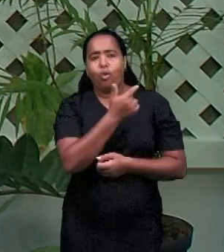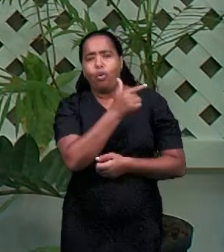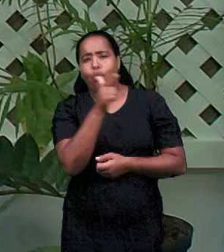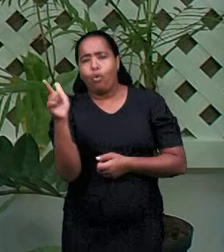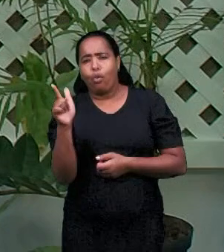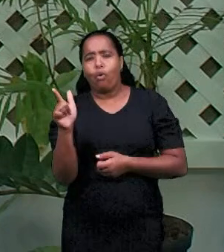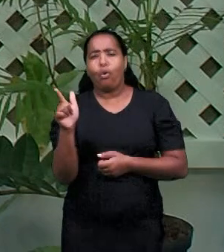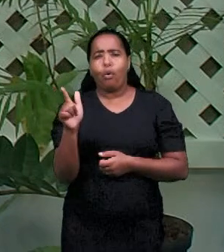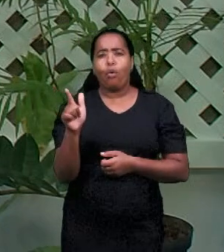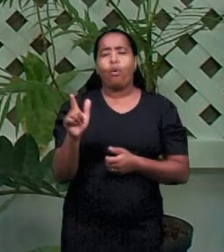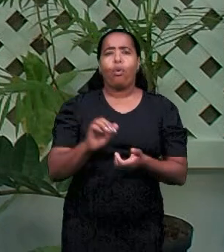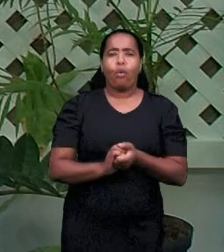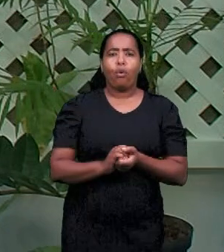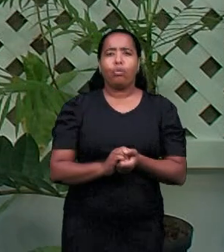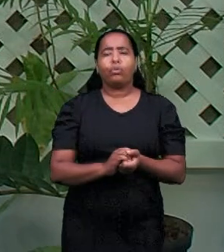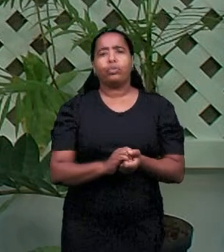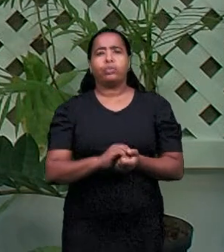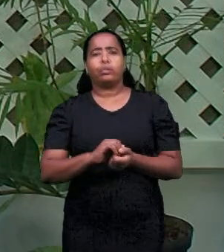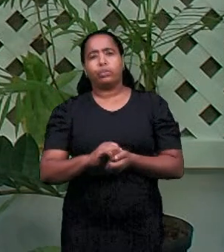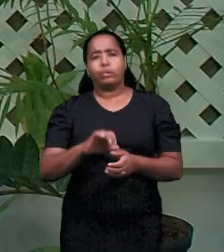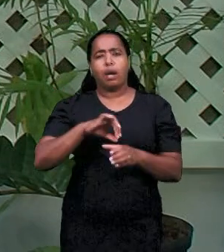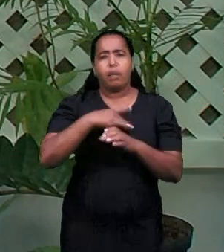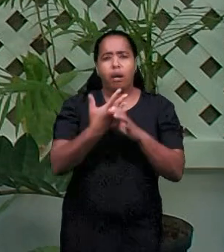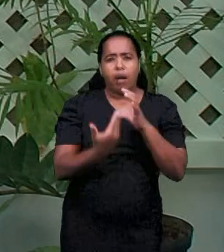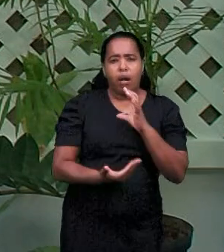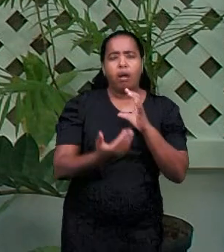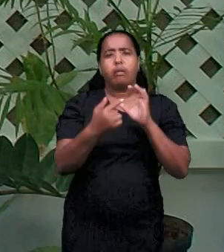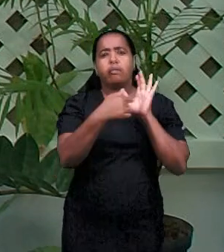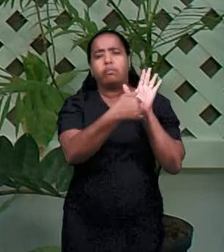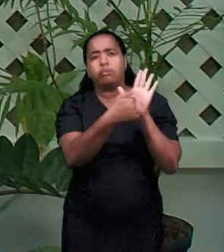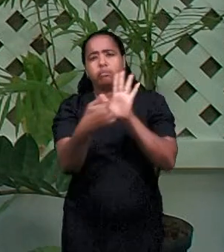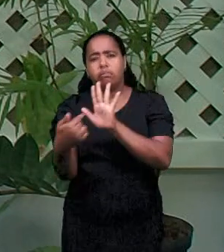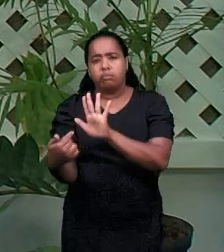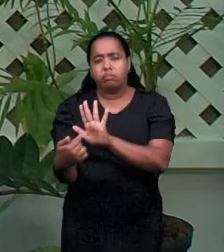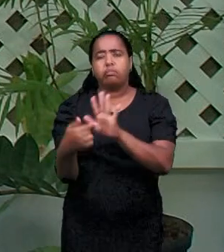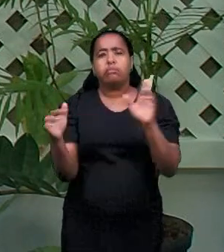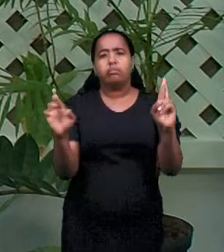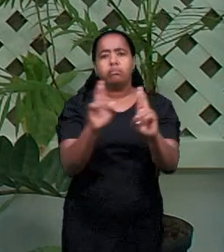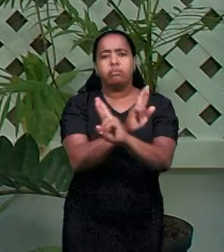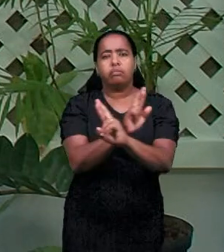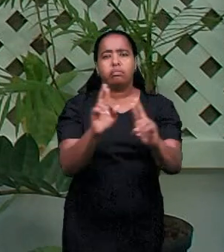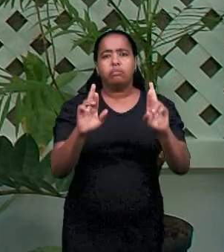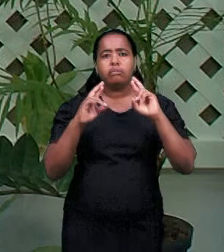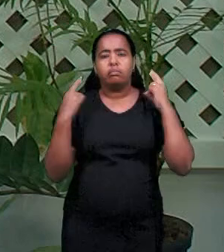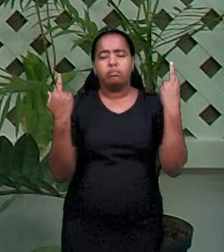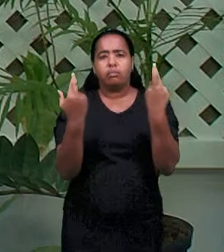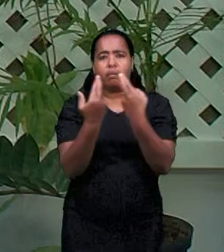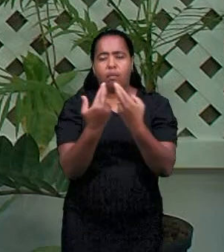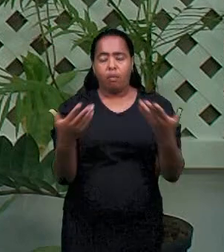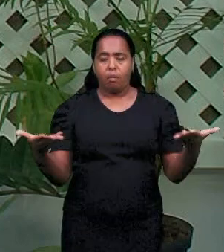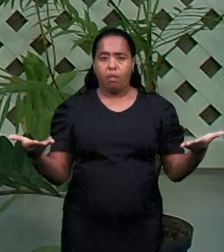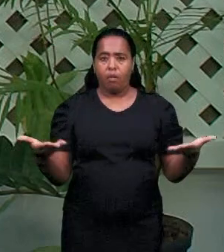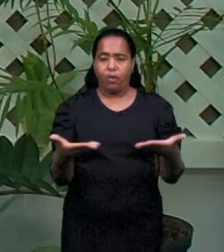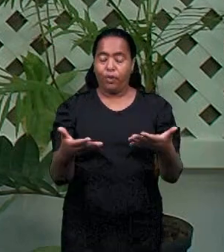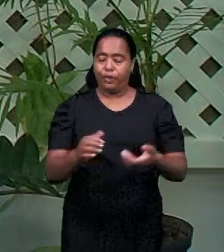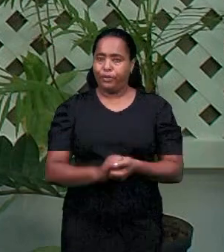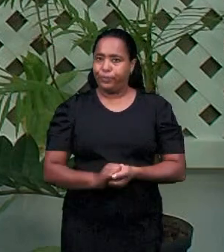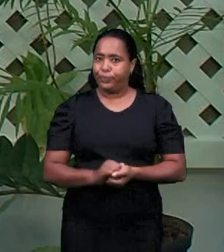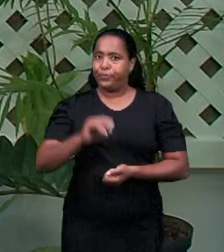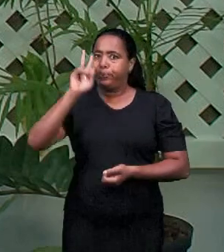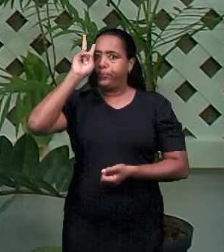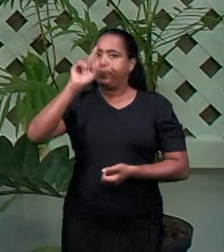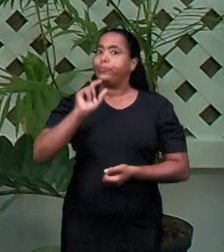qui nous a beaucoup touchés. Quelques aspects de la réunion d'aujourd'hui en rappelant que cette école biblique dominicale,